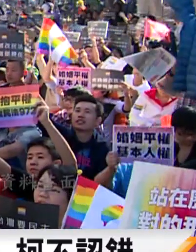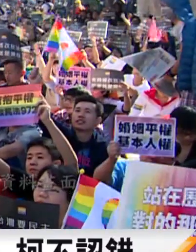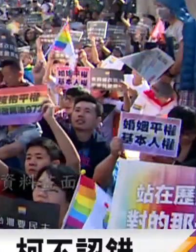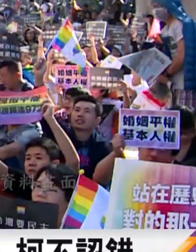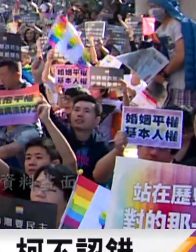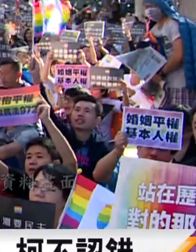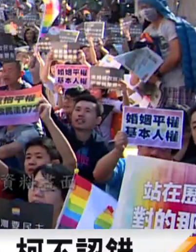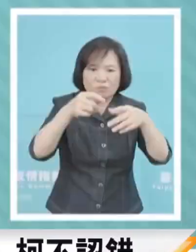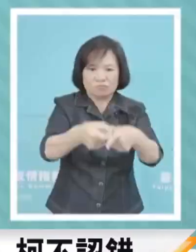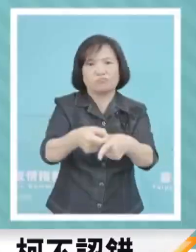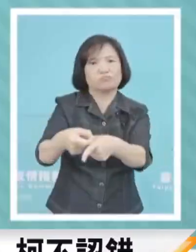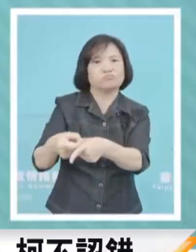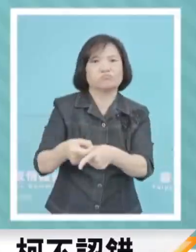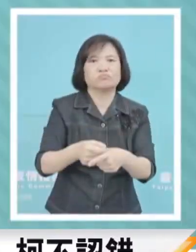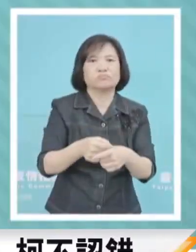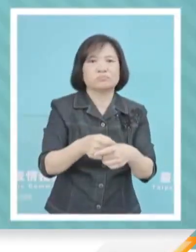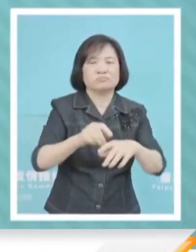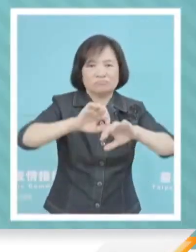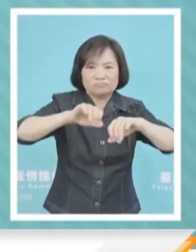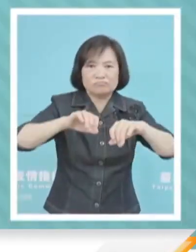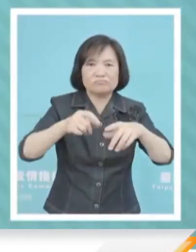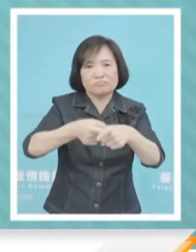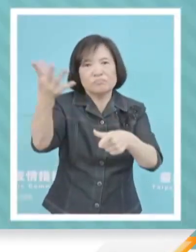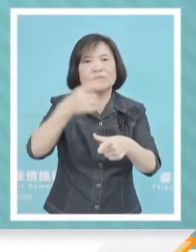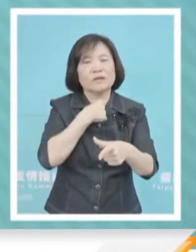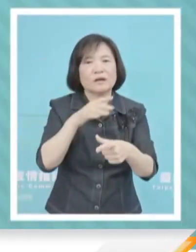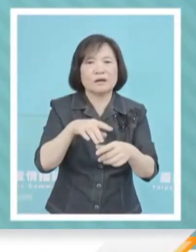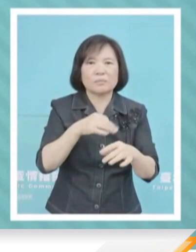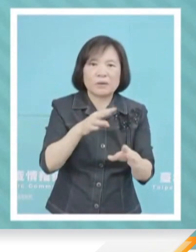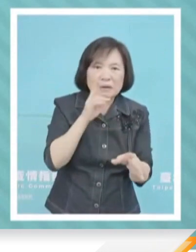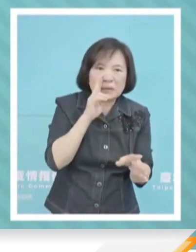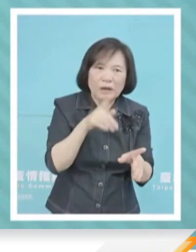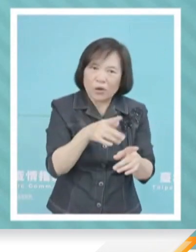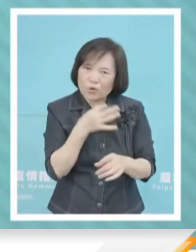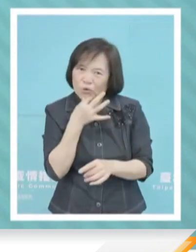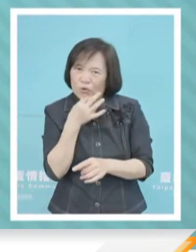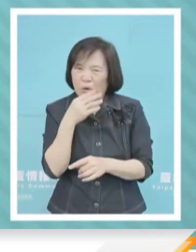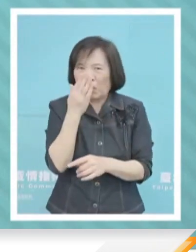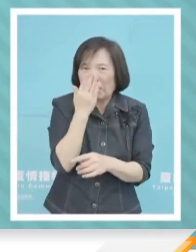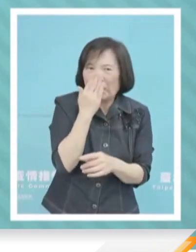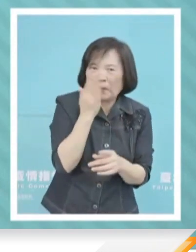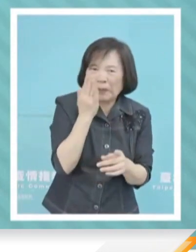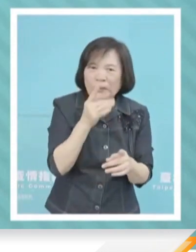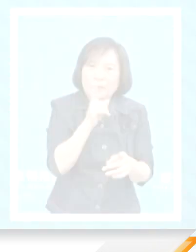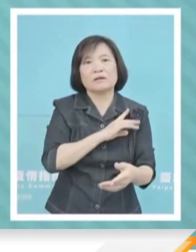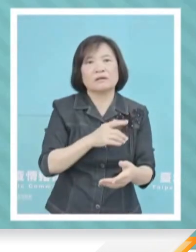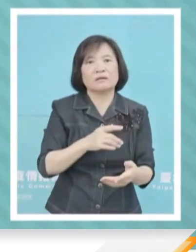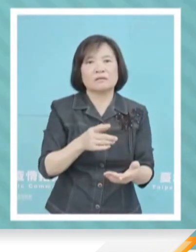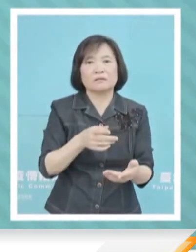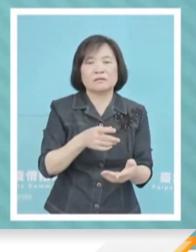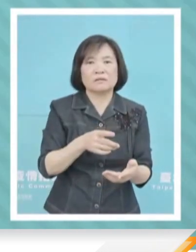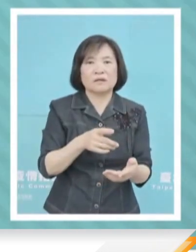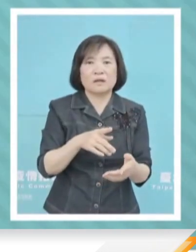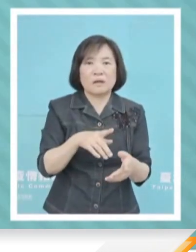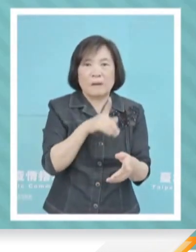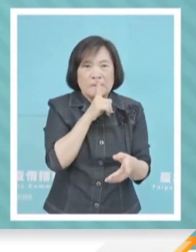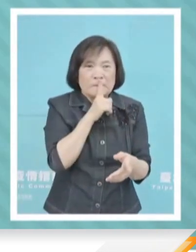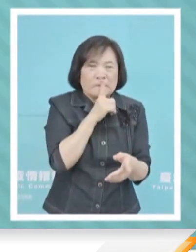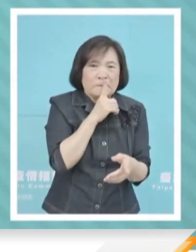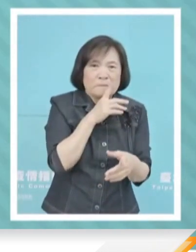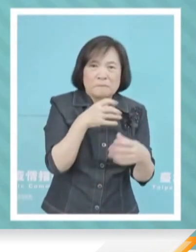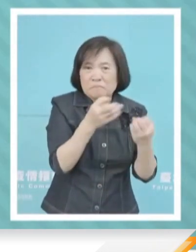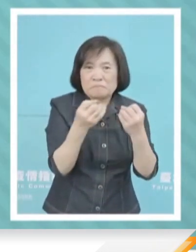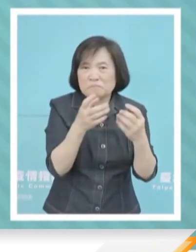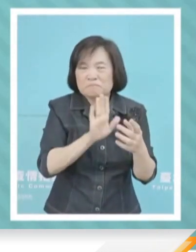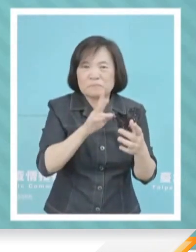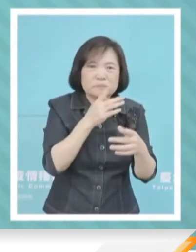隔一天， 那也不要说，因为讳疾忌医了，大家都跳过去不讲，隐晦不谈，你知道，我想无